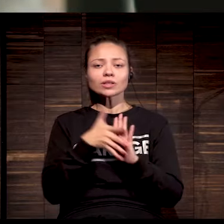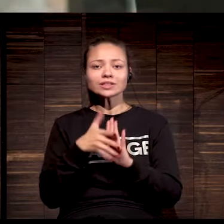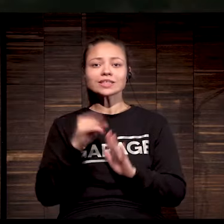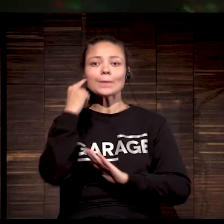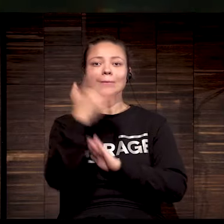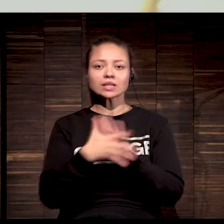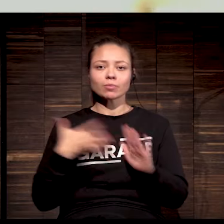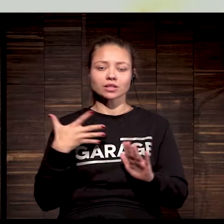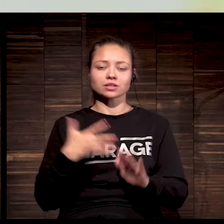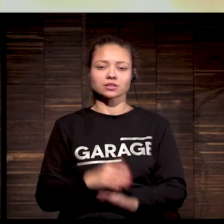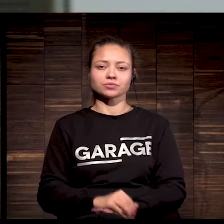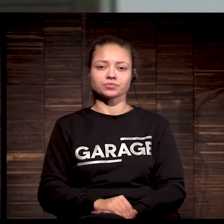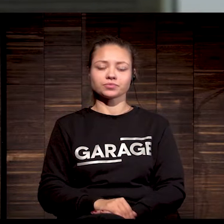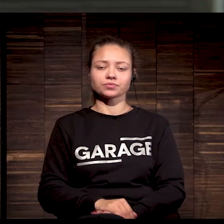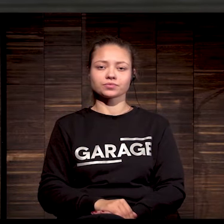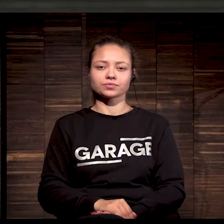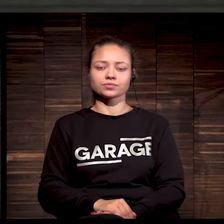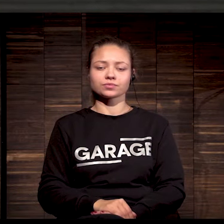понимать